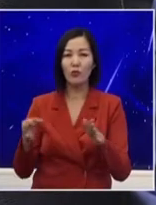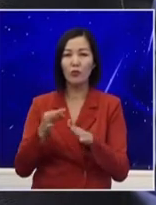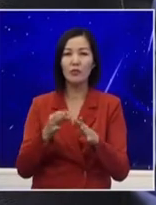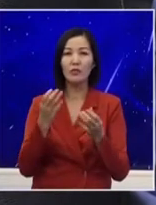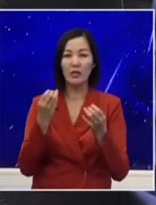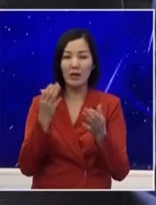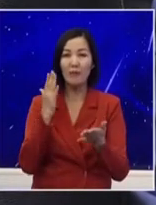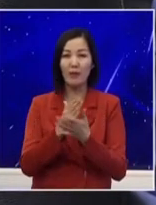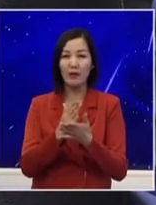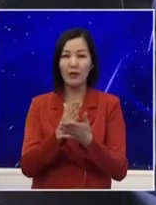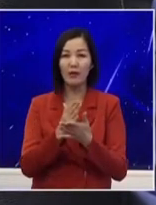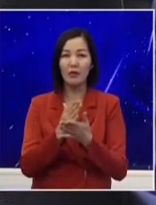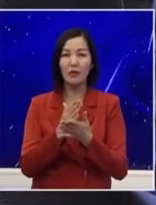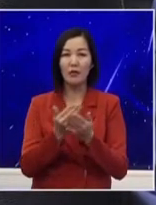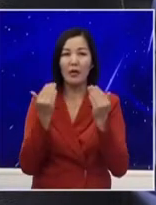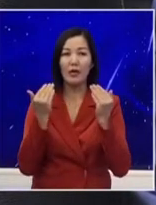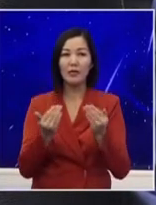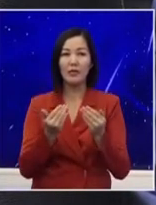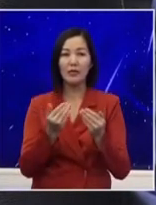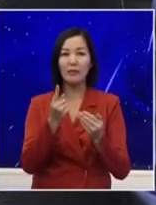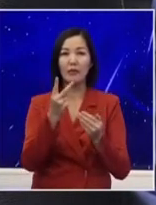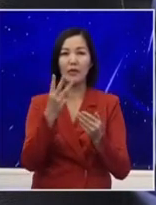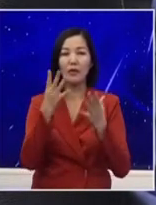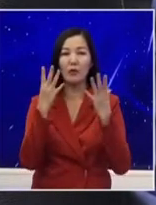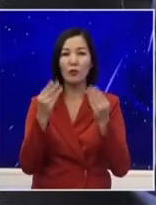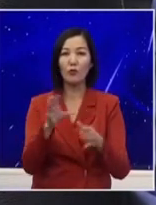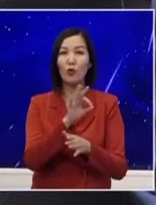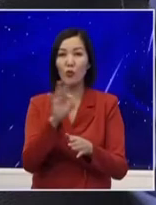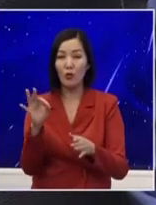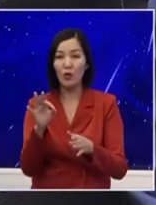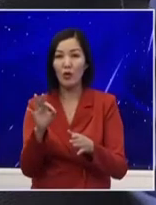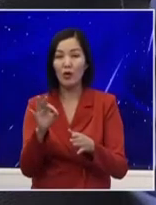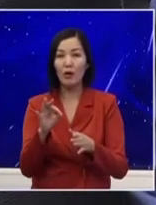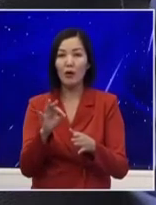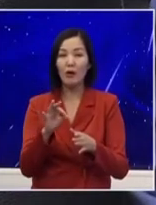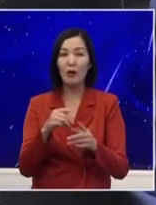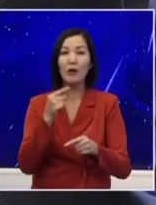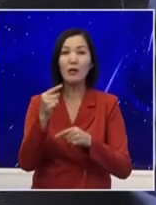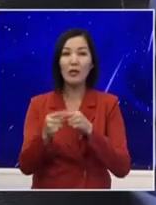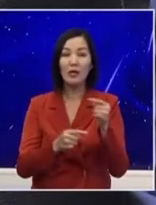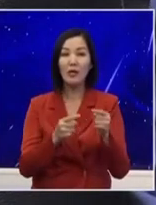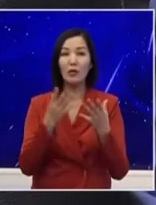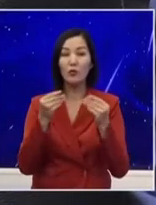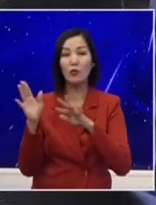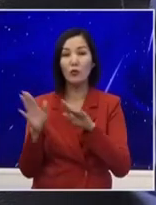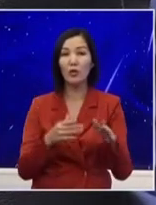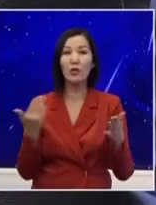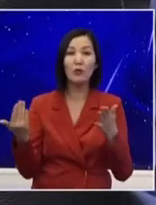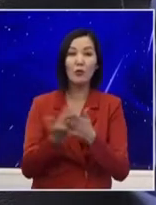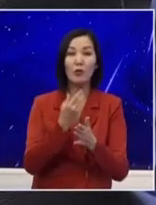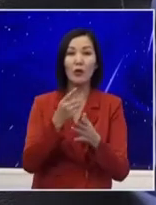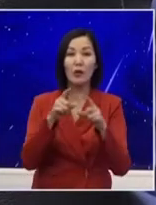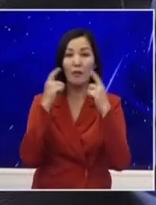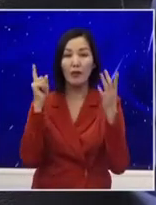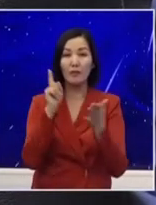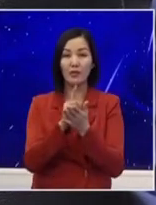кеткен жоқ. Қазір мына брек сутка ноль болдық екен деп мәз болып жүрмеңдер. Масочный режим обязательно сақталу